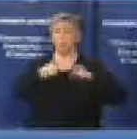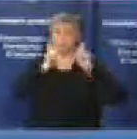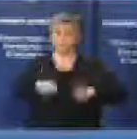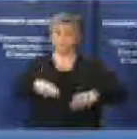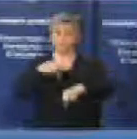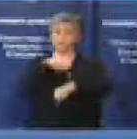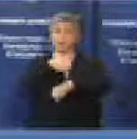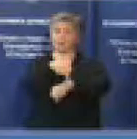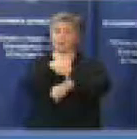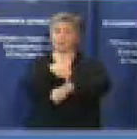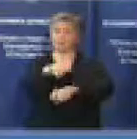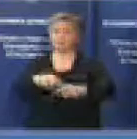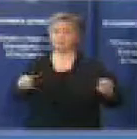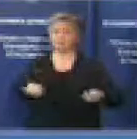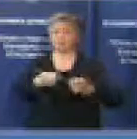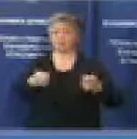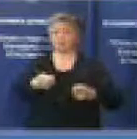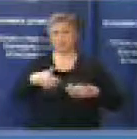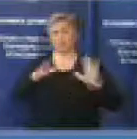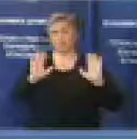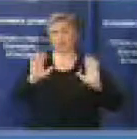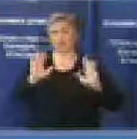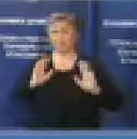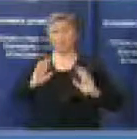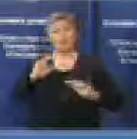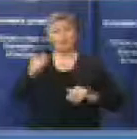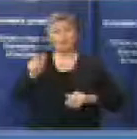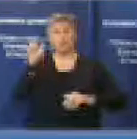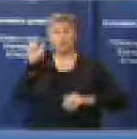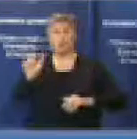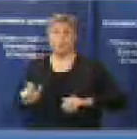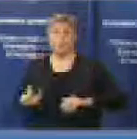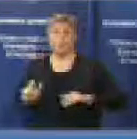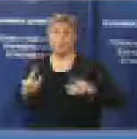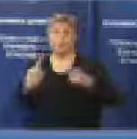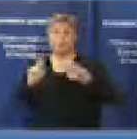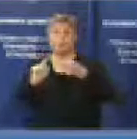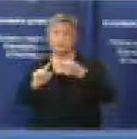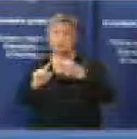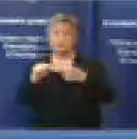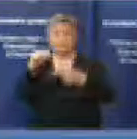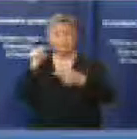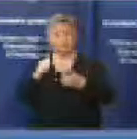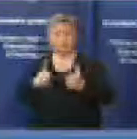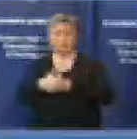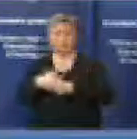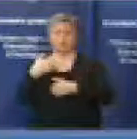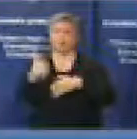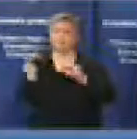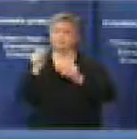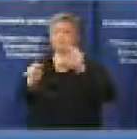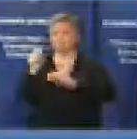σήμερα, όταν εκκρεμούν συναντήσεις μεταξύ και του κυρίου Μουζάλα, ο πρωθυπουργός σας είπα τις προτεραιότητες του, νομίζω ότι θα